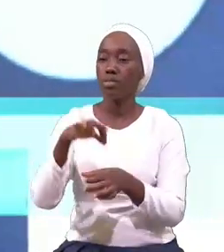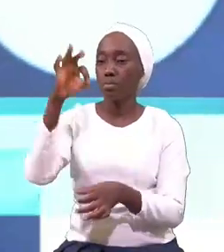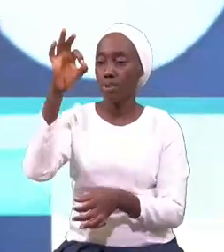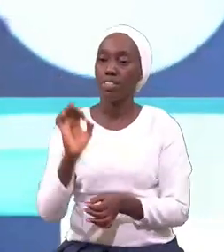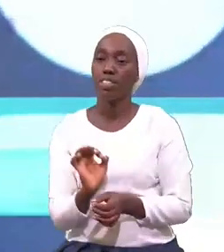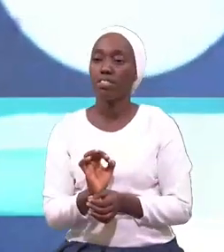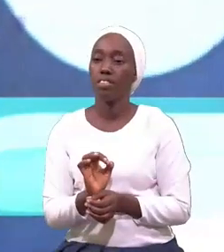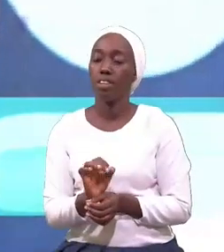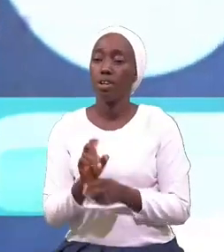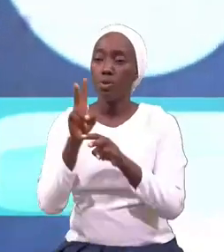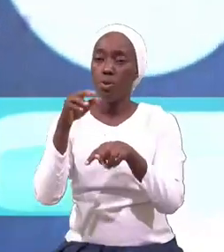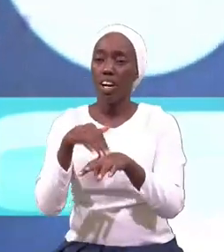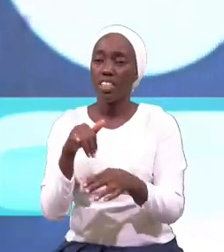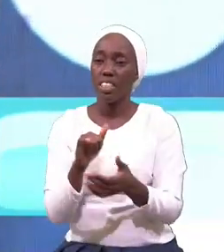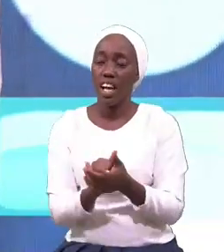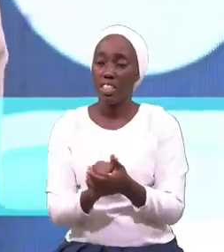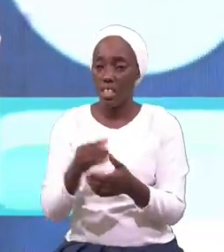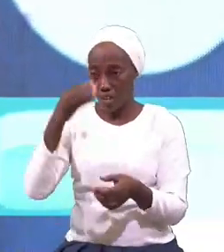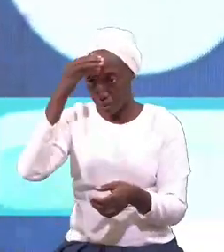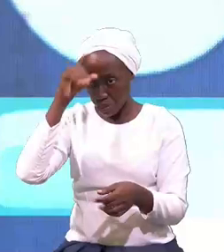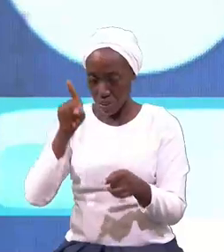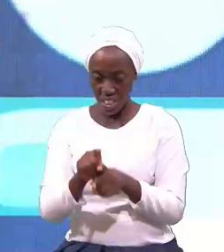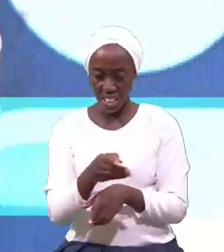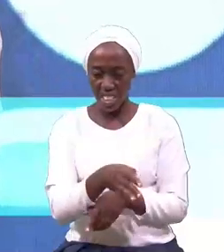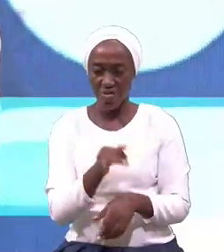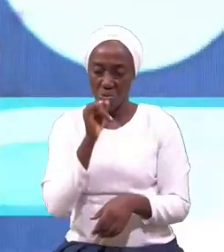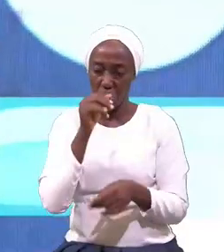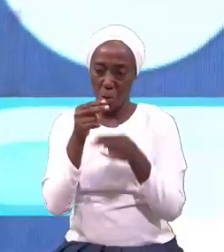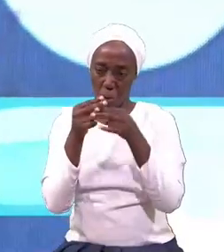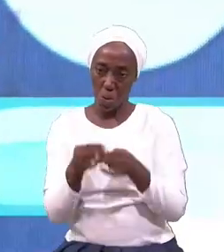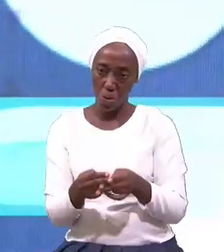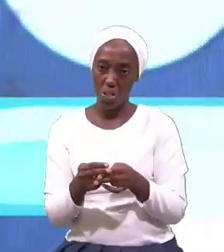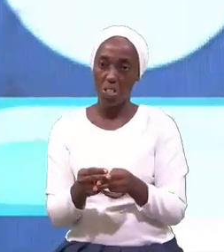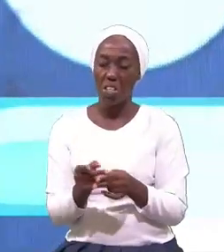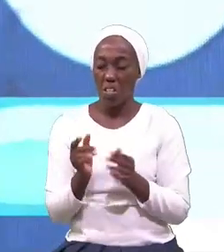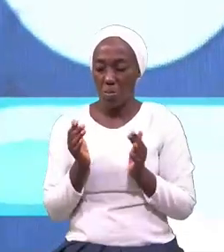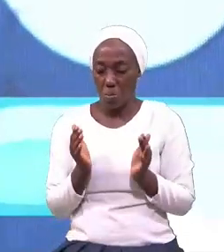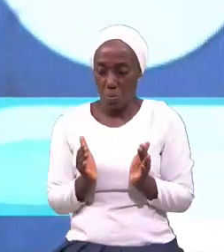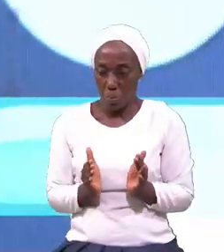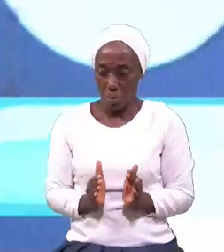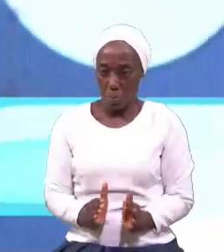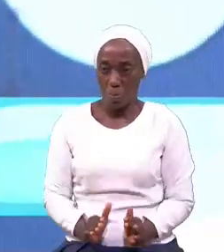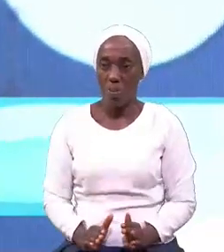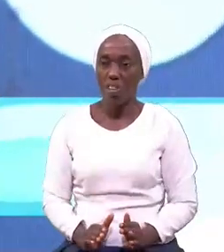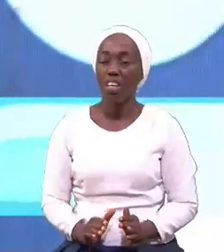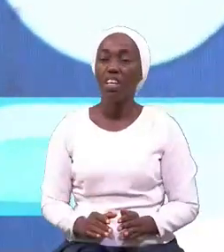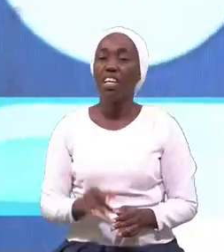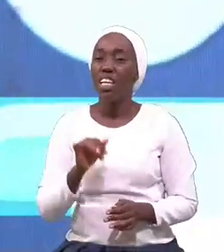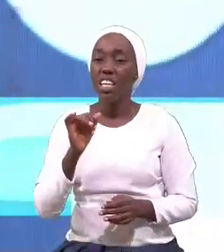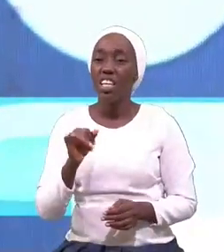Regarde ce frère là-bas. Il est court de taille. Il est mince.